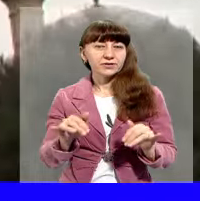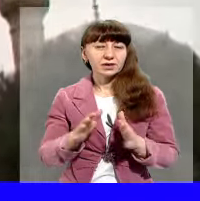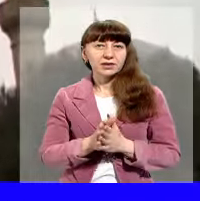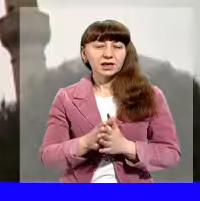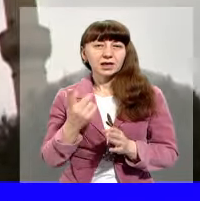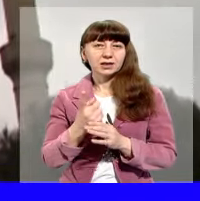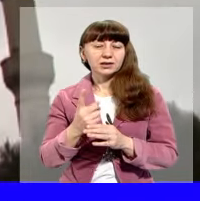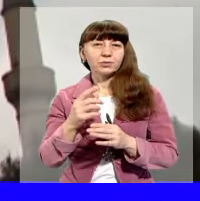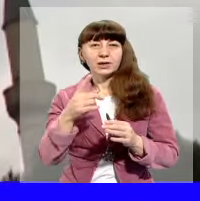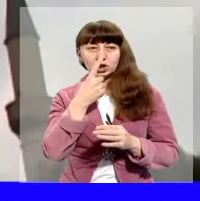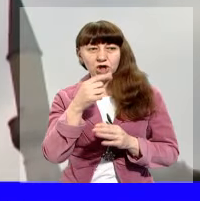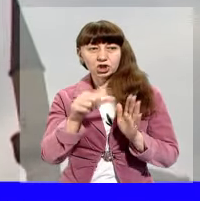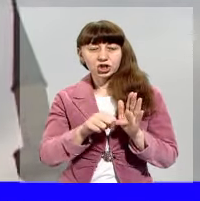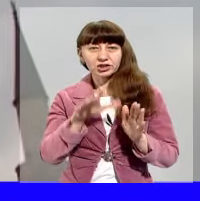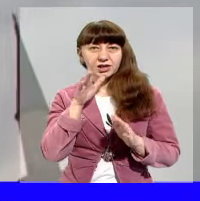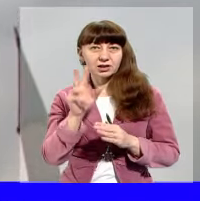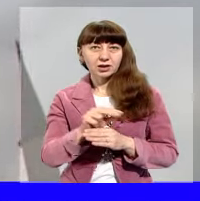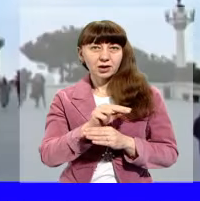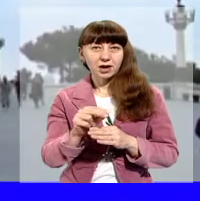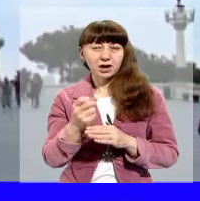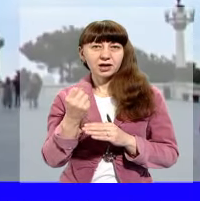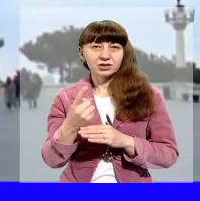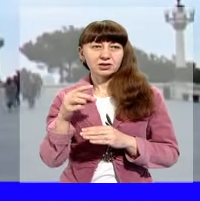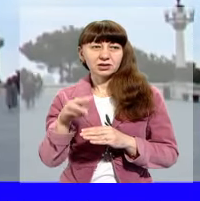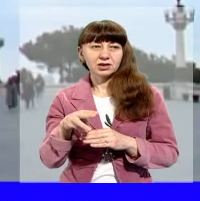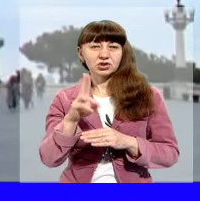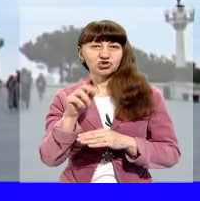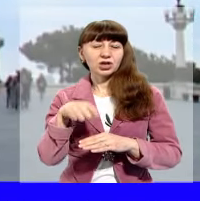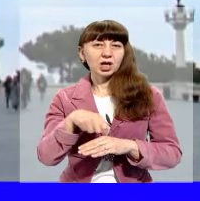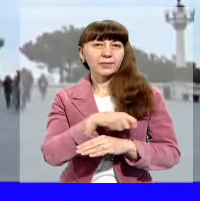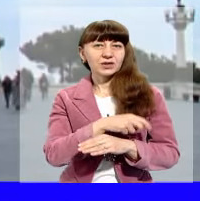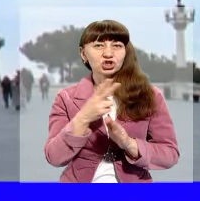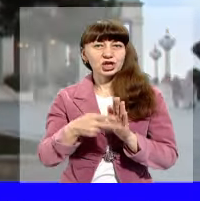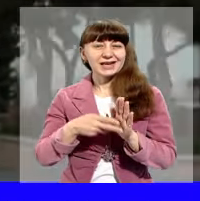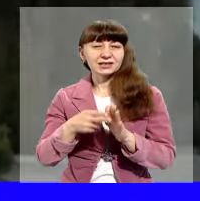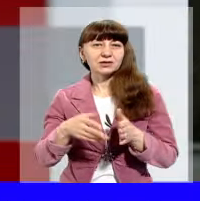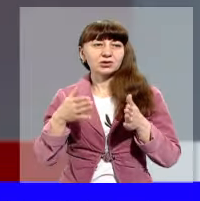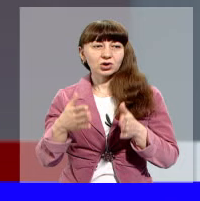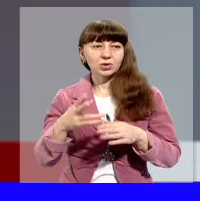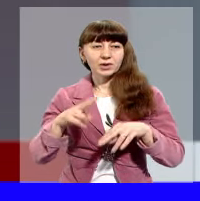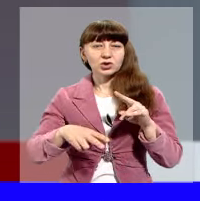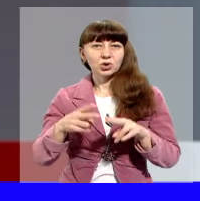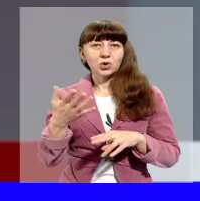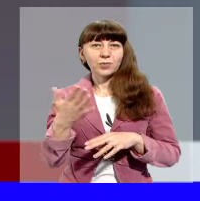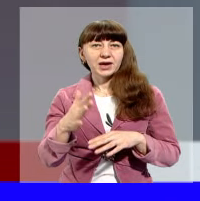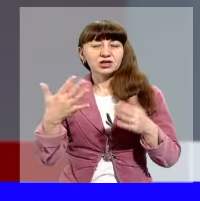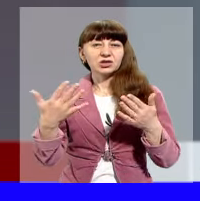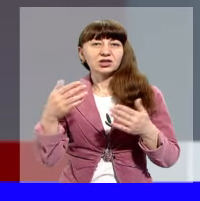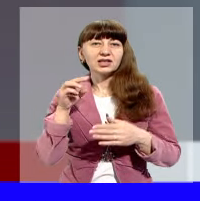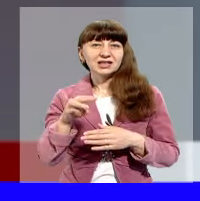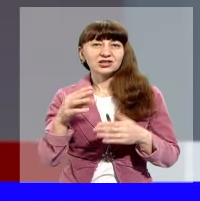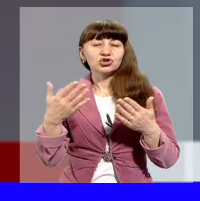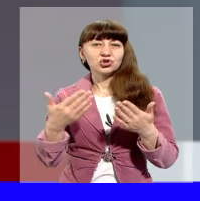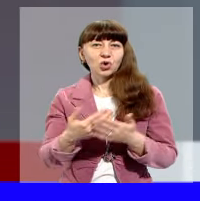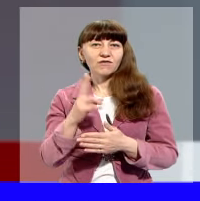құжатқа қол қойылған. Мемлекет басшысы ауқымды жобалар жоспары әлі де көп екенін айтты. Біздің портфелімізде екі